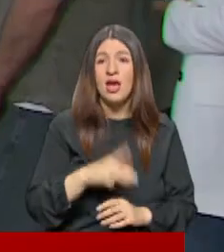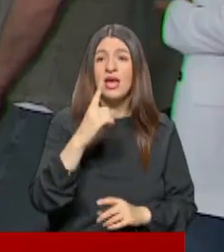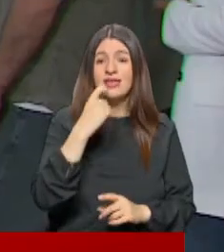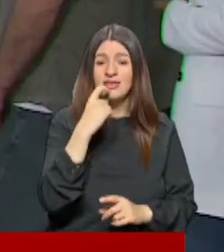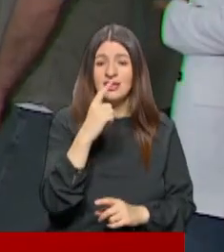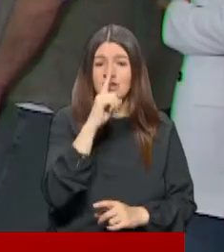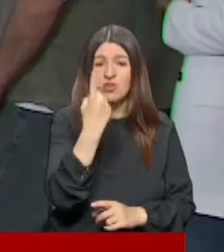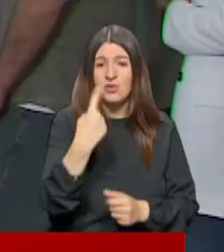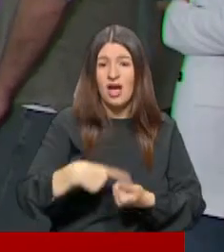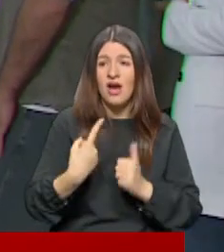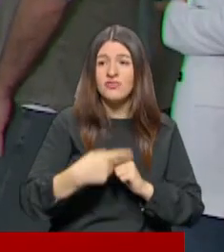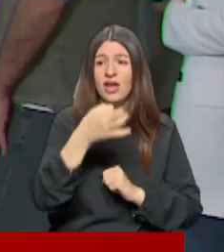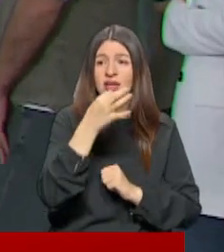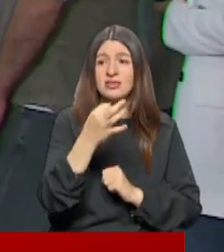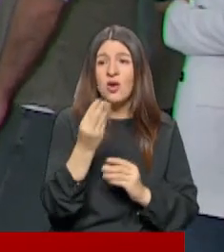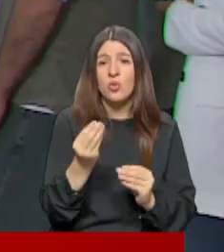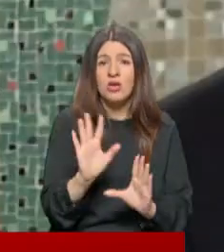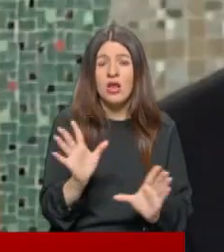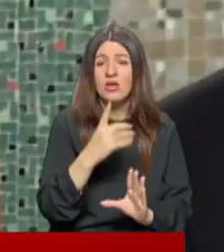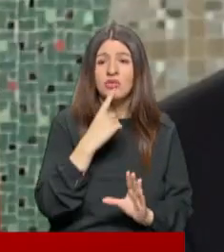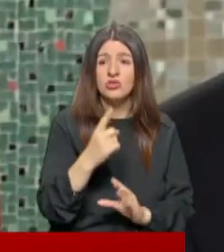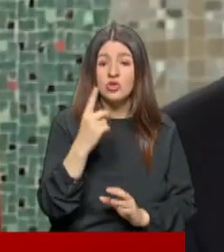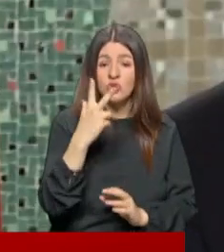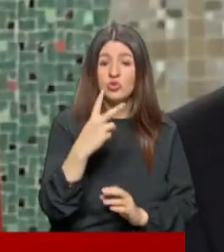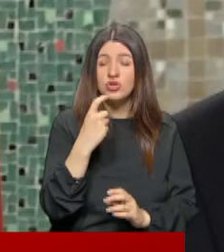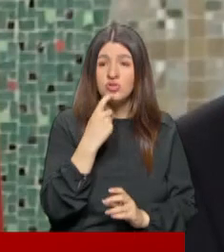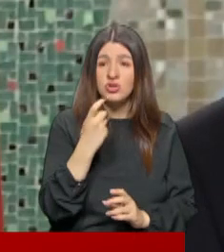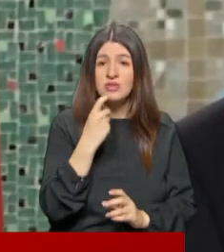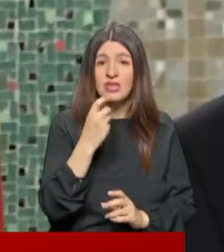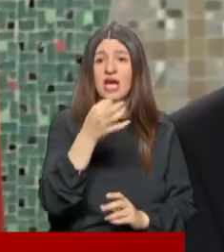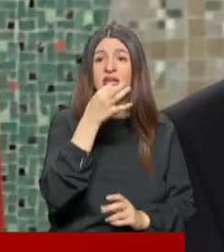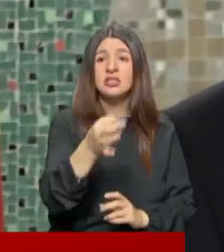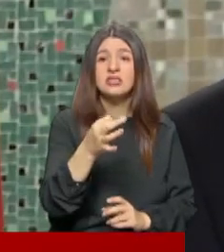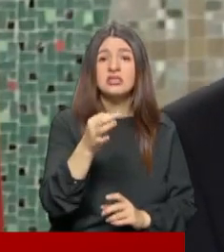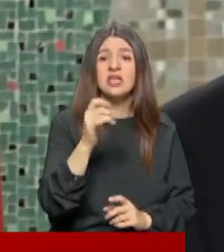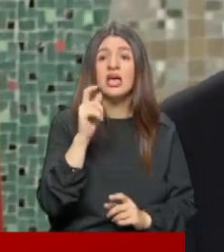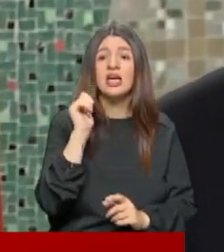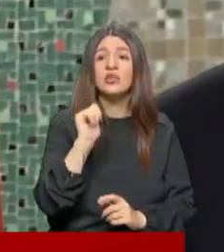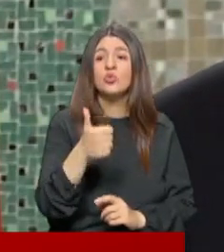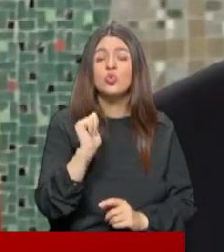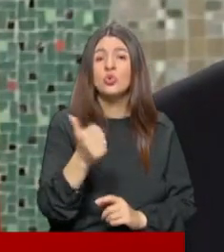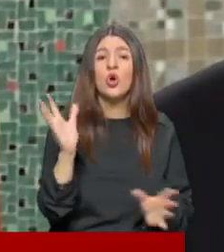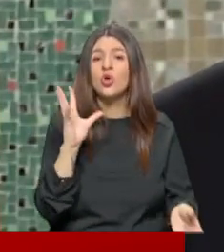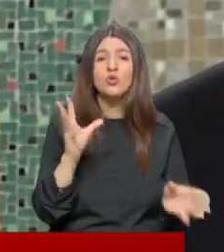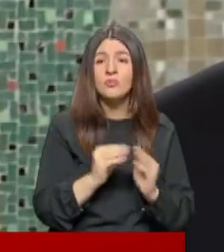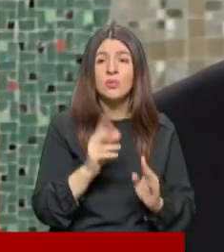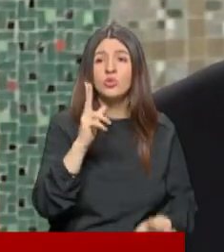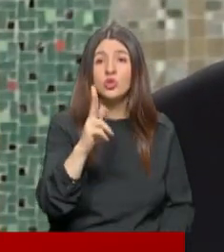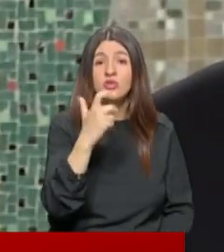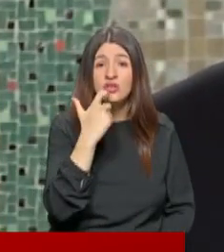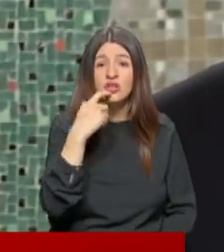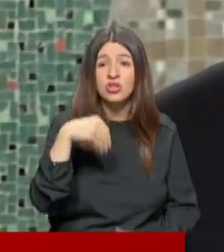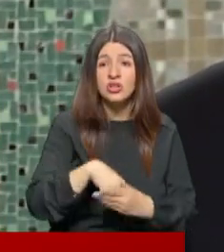Yılda sadece bir hafta izin kullandığını anlattı. 3 yılda izin kullandığım gün sayısı 3